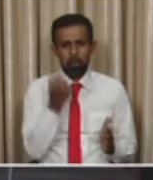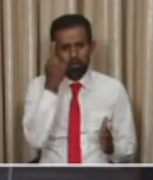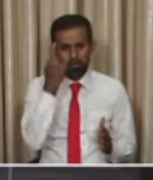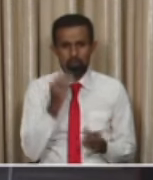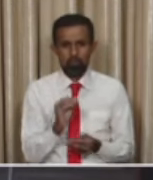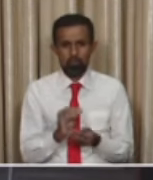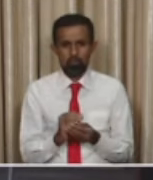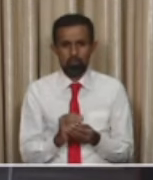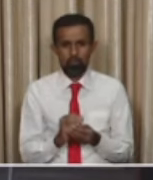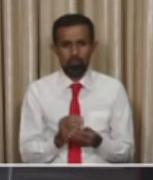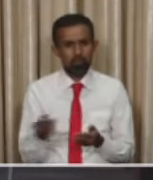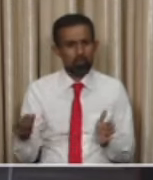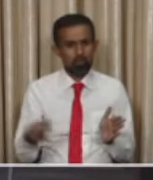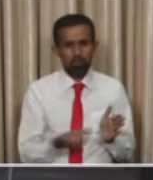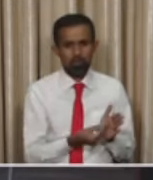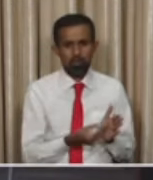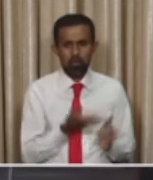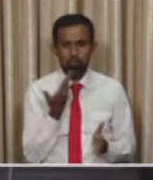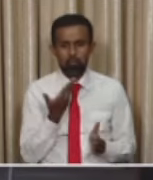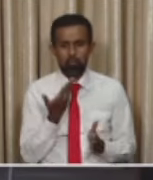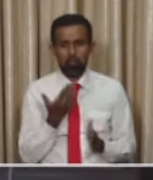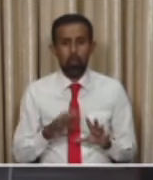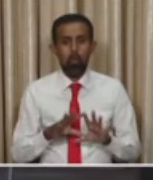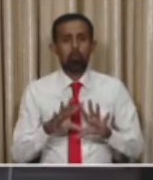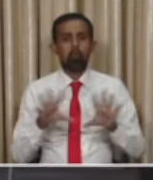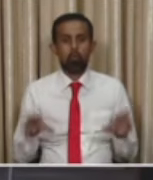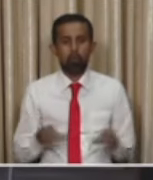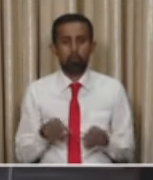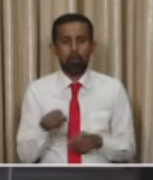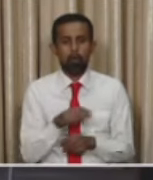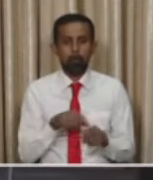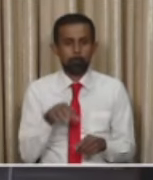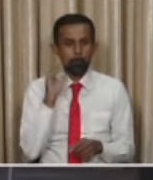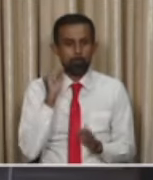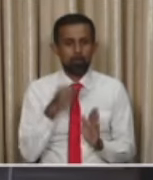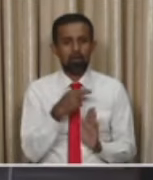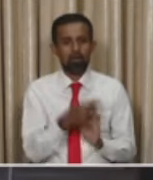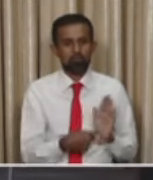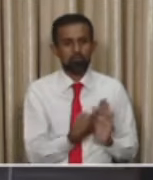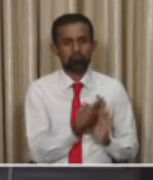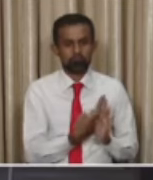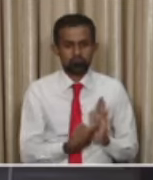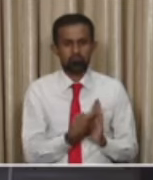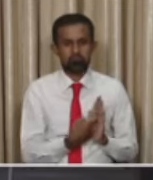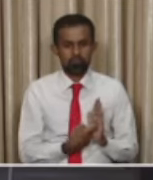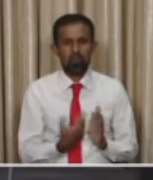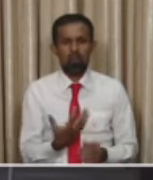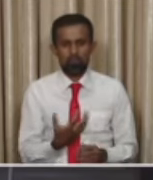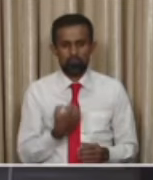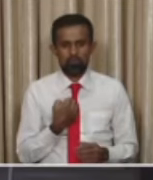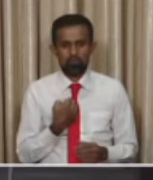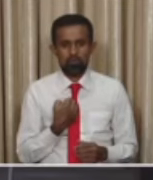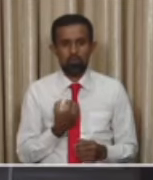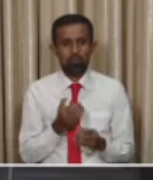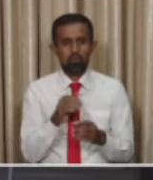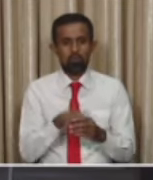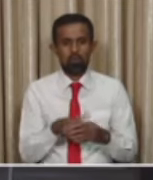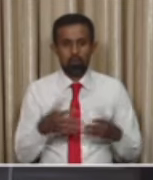සඳහා විවෘතයි. ඉතින් මම හිතන්නේ පොදුවේ අපි සියලු දෙනාම පිළිගන්නවා ජාතික ප්‍රතිපත්තියක අවශ්‍යතාවයක් රටේ තියෙනවා. ඉතින් ඒකට අපි මුල පුරලා